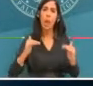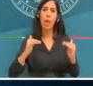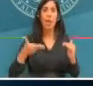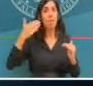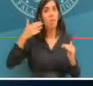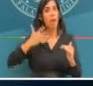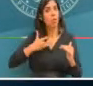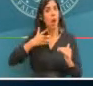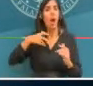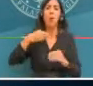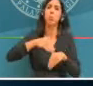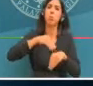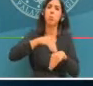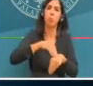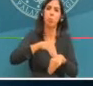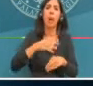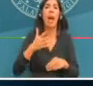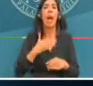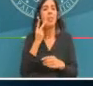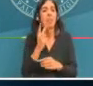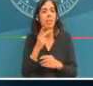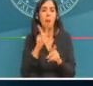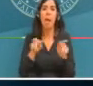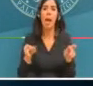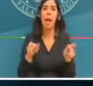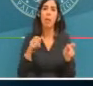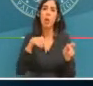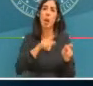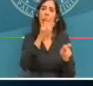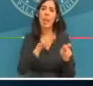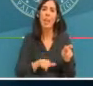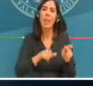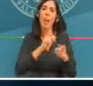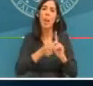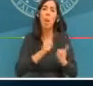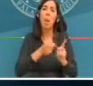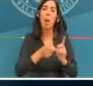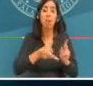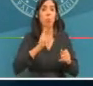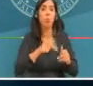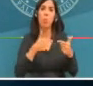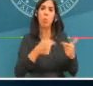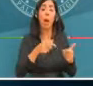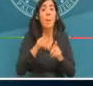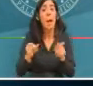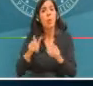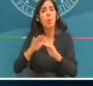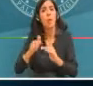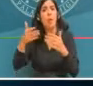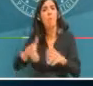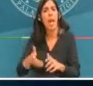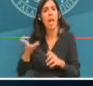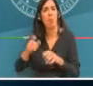tutelate che non possono contare su uno stipendio un'entrata fissa e mi rendo conto